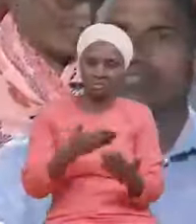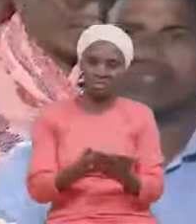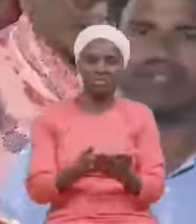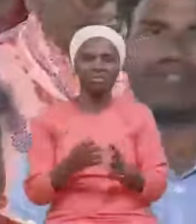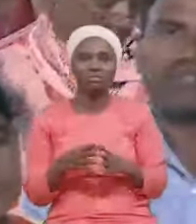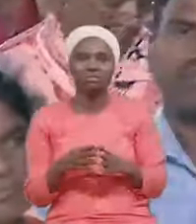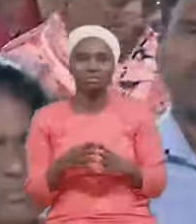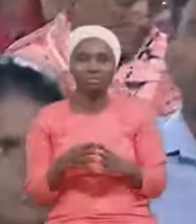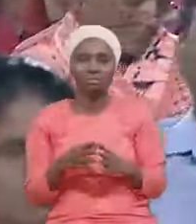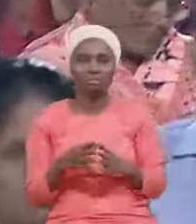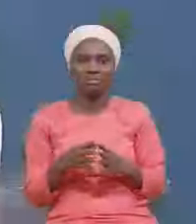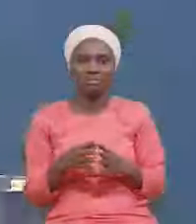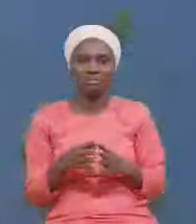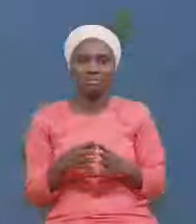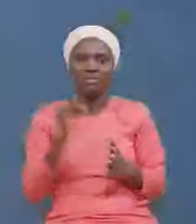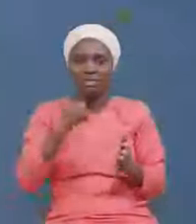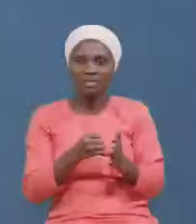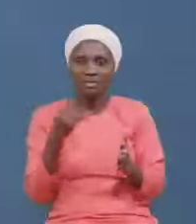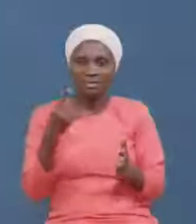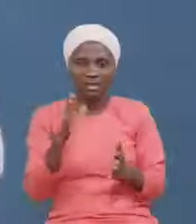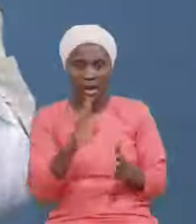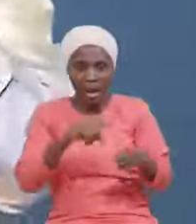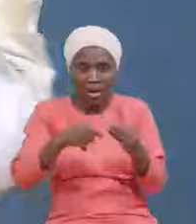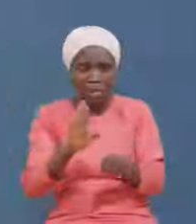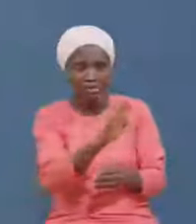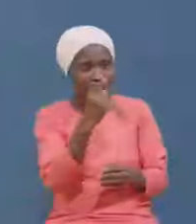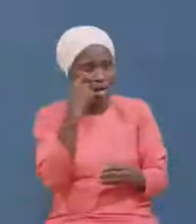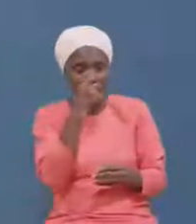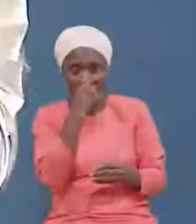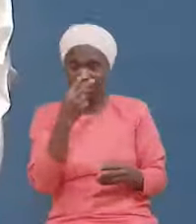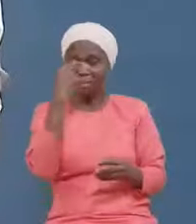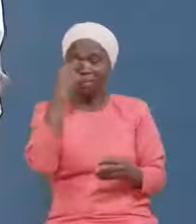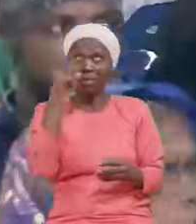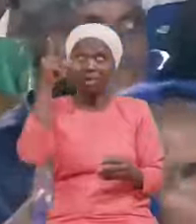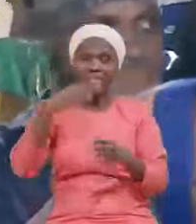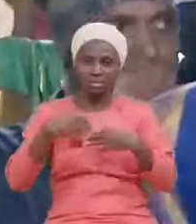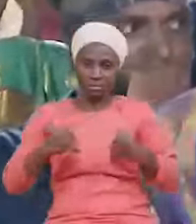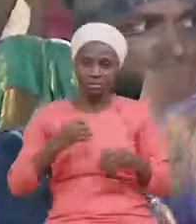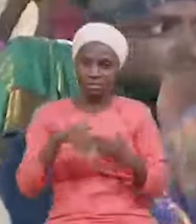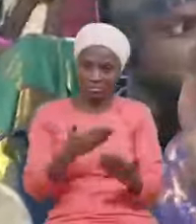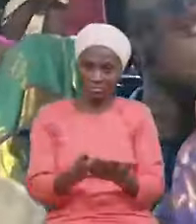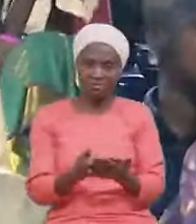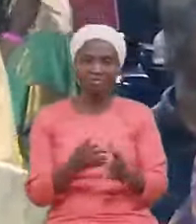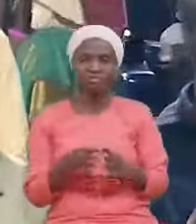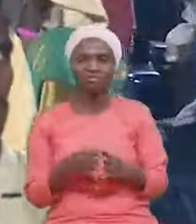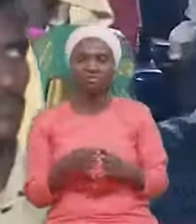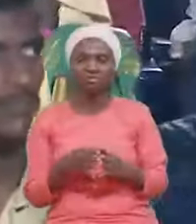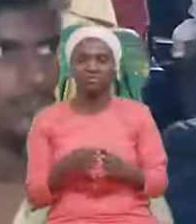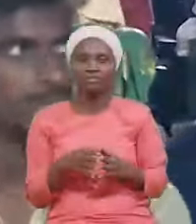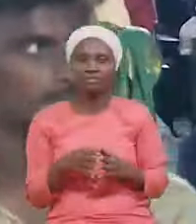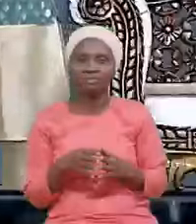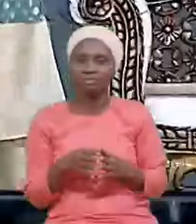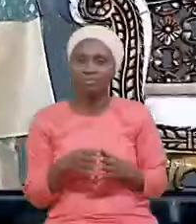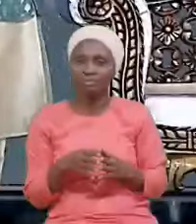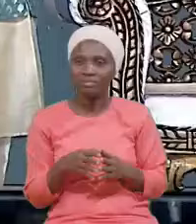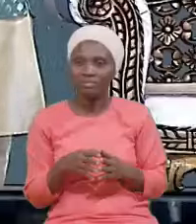వారందరినీ స్వస్థపరిచాడు. Is it their sight? They are blind. He healed all. దృష్టి లేని వారొస్తే వారందరినీ స్వస్థపరిచాడు. Did they